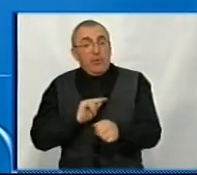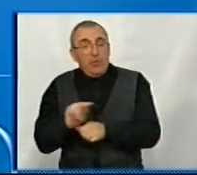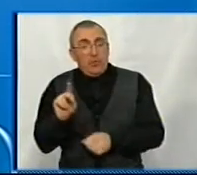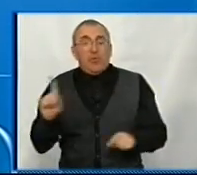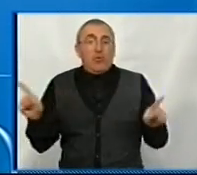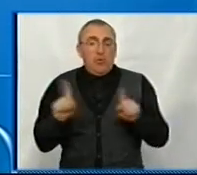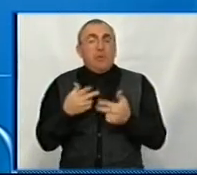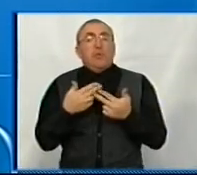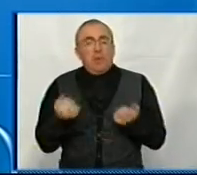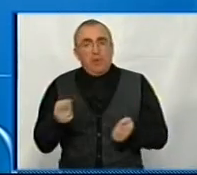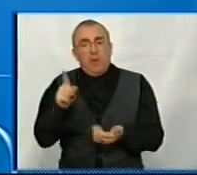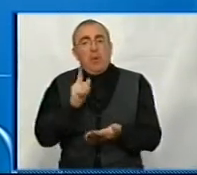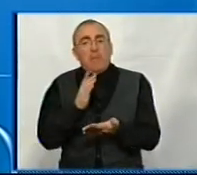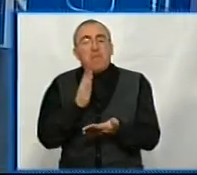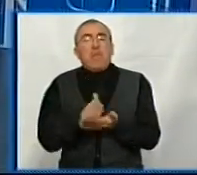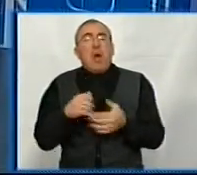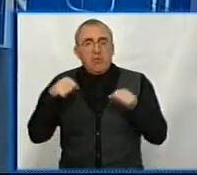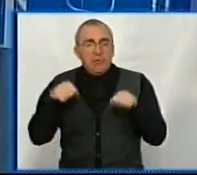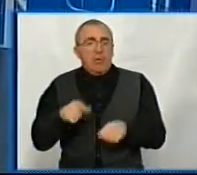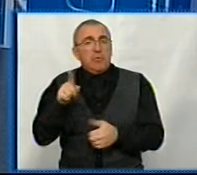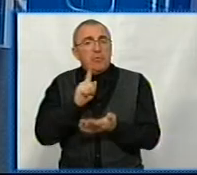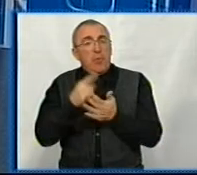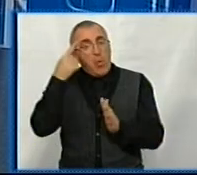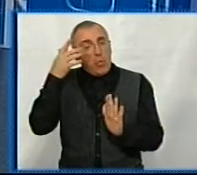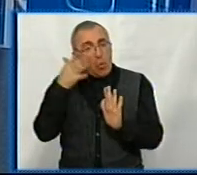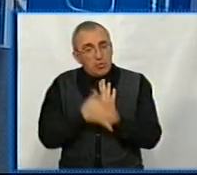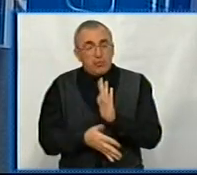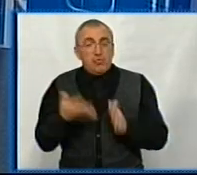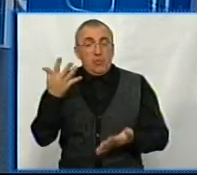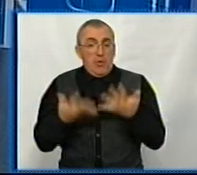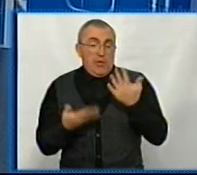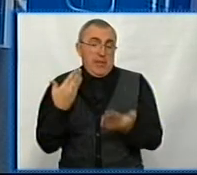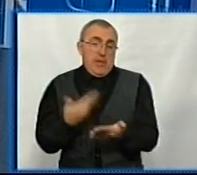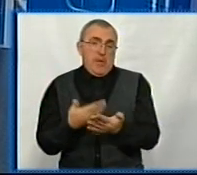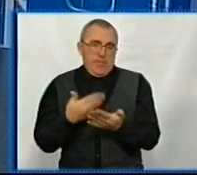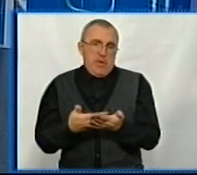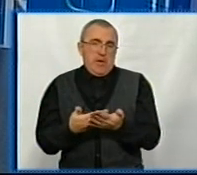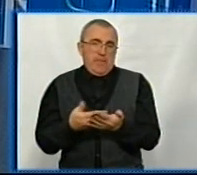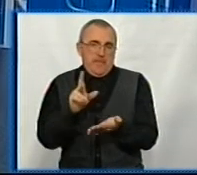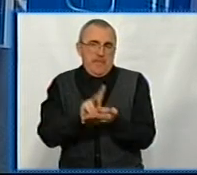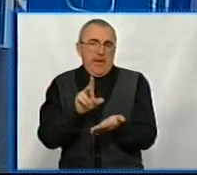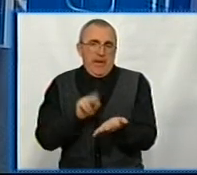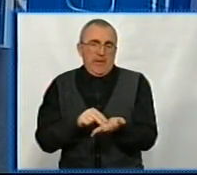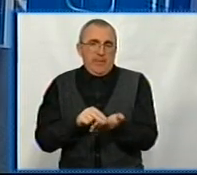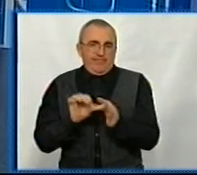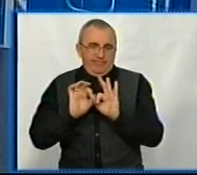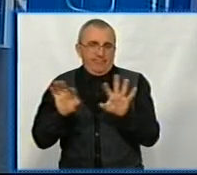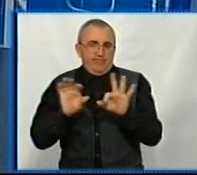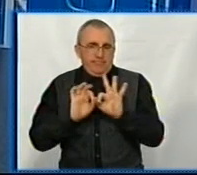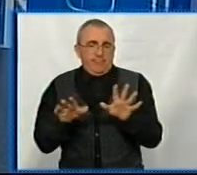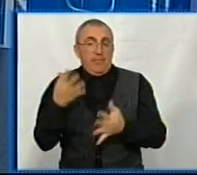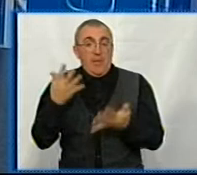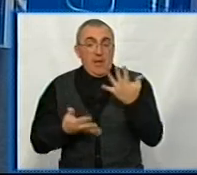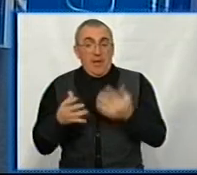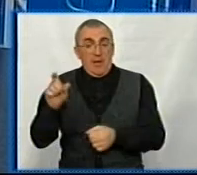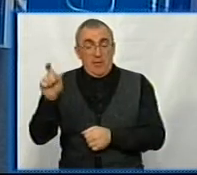що да, ти маєш право, але ти маєш розуміти, що якщо, наприклад, ну я такий приклад приведу, що якщо